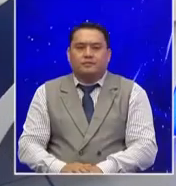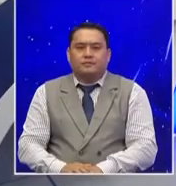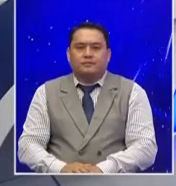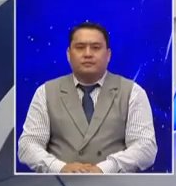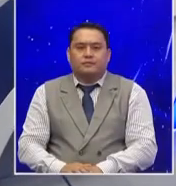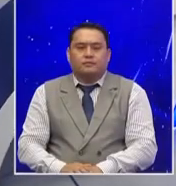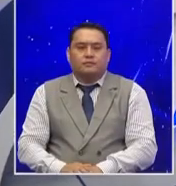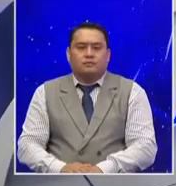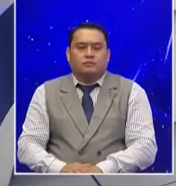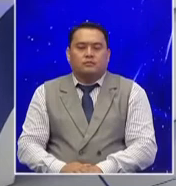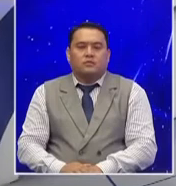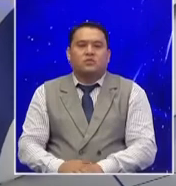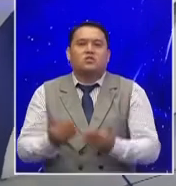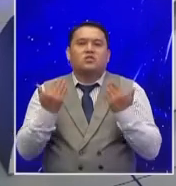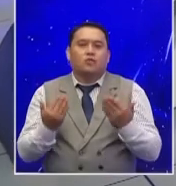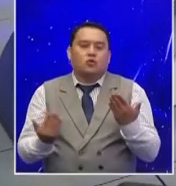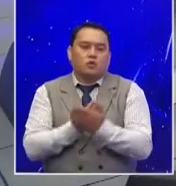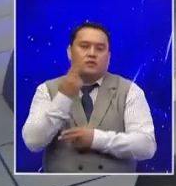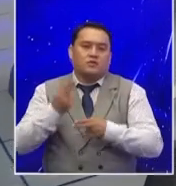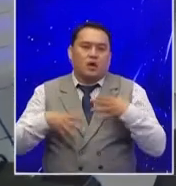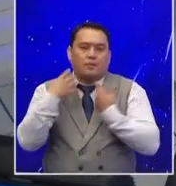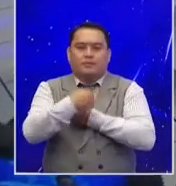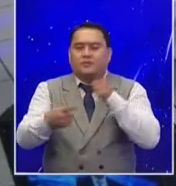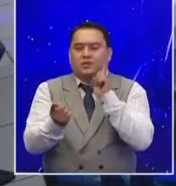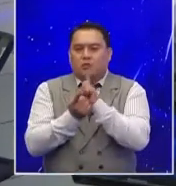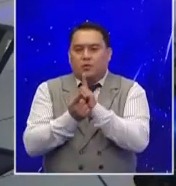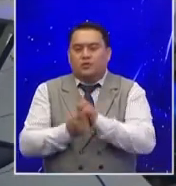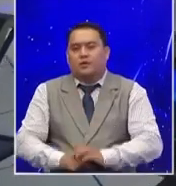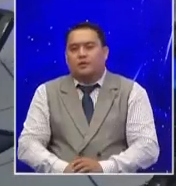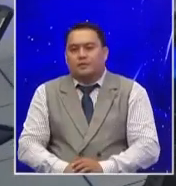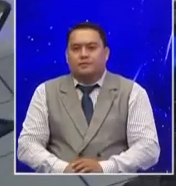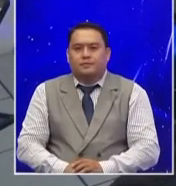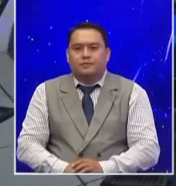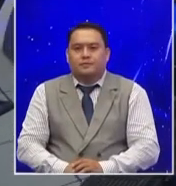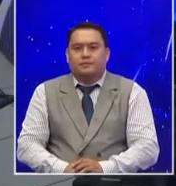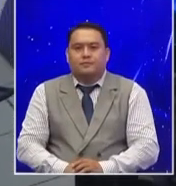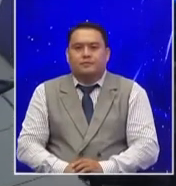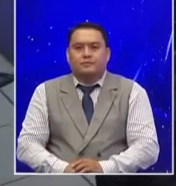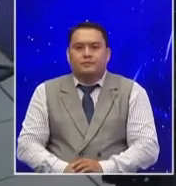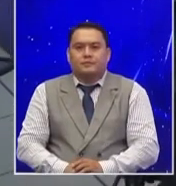Такими событиями был насыщен уходящий день. Спасибо за внимание. До свидания.